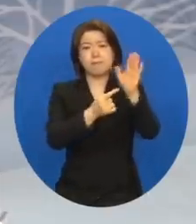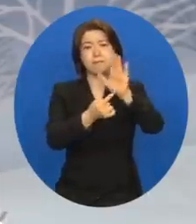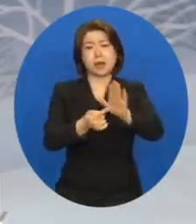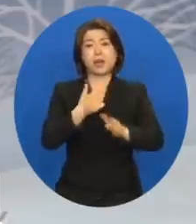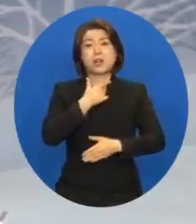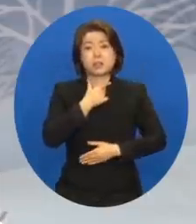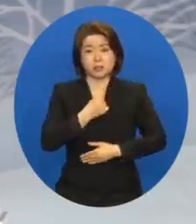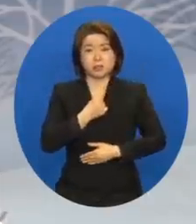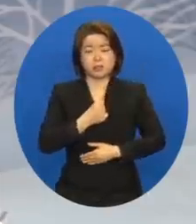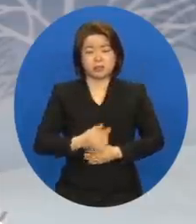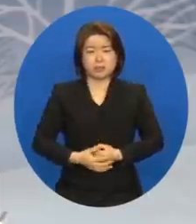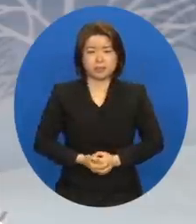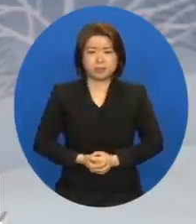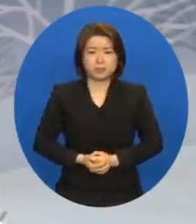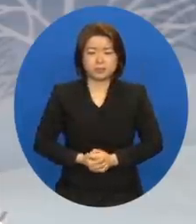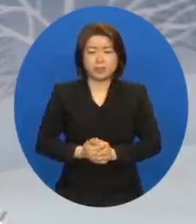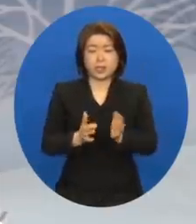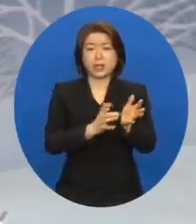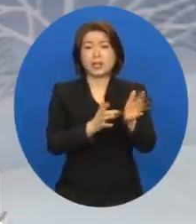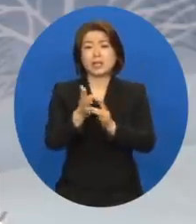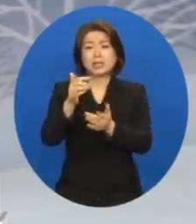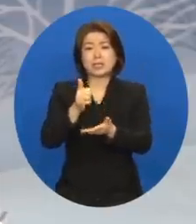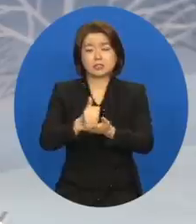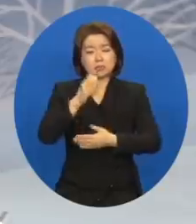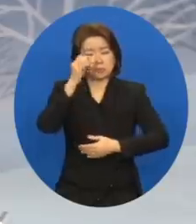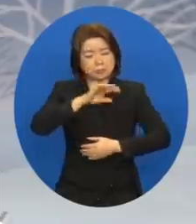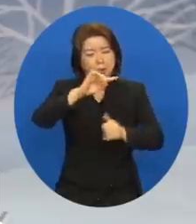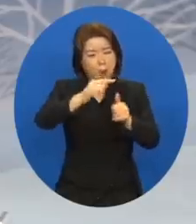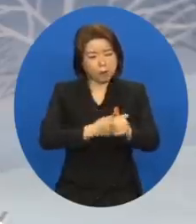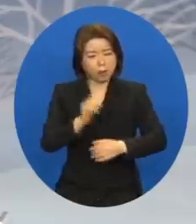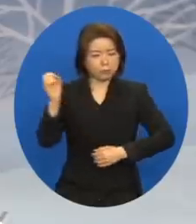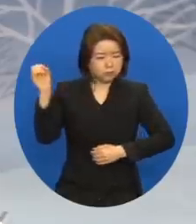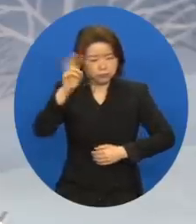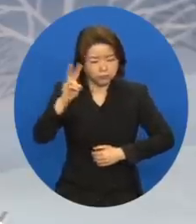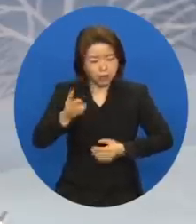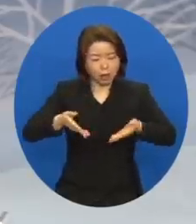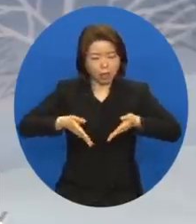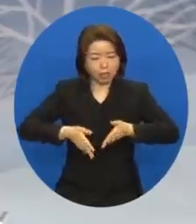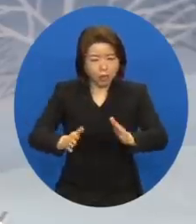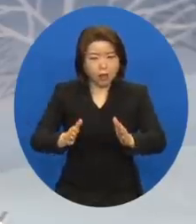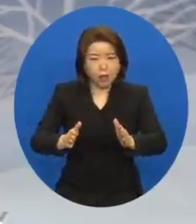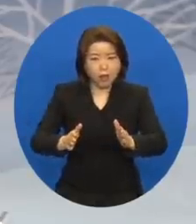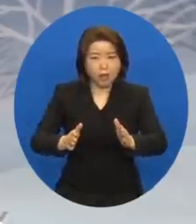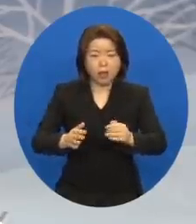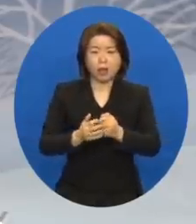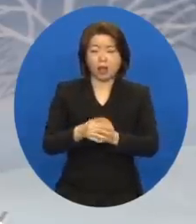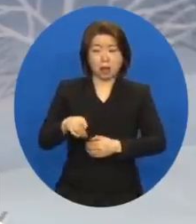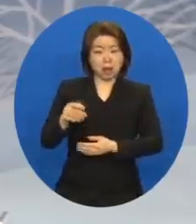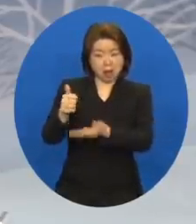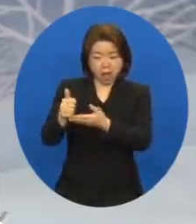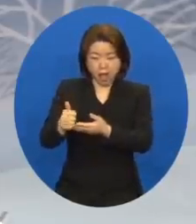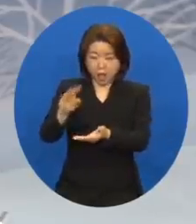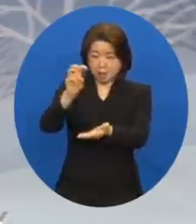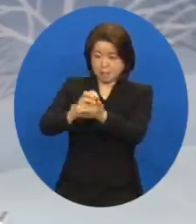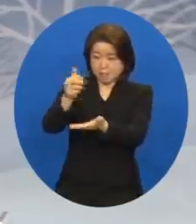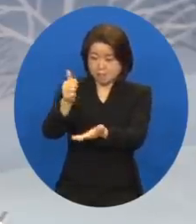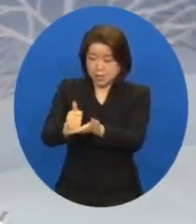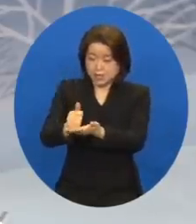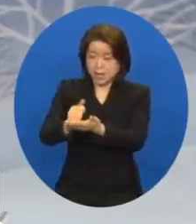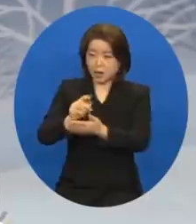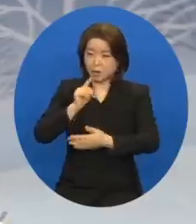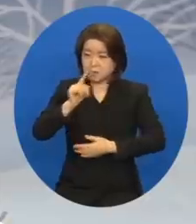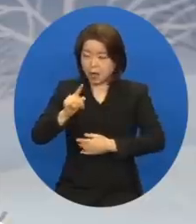것입니다. 예수님은 그저 우연히 어느 순간에 갑자기 태어나셔서 그분이 메시아라고 하신